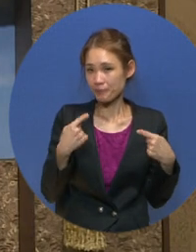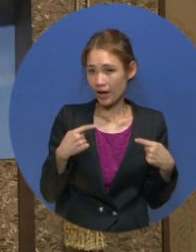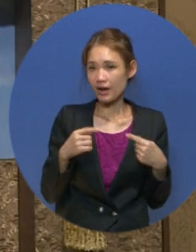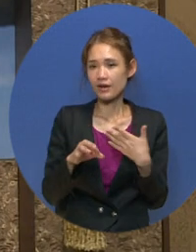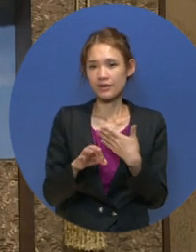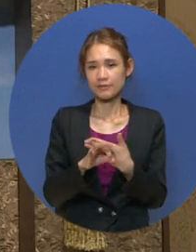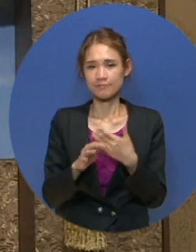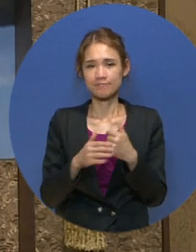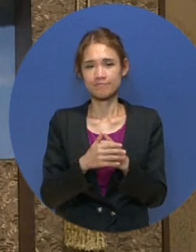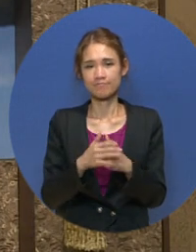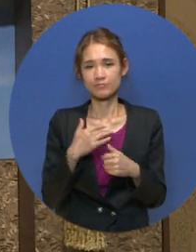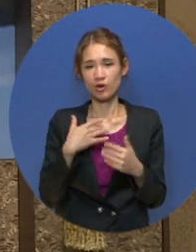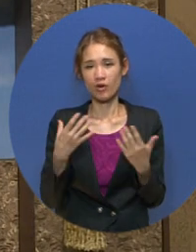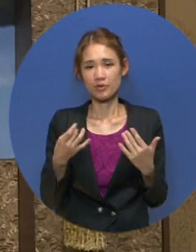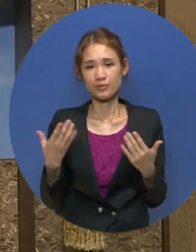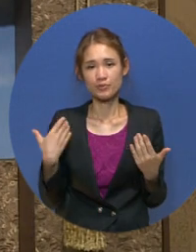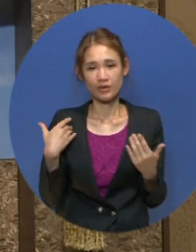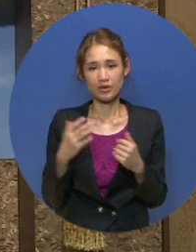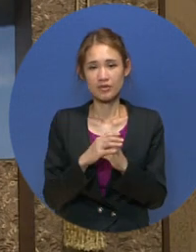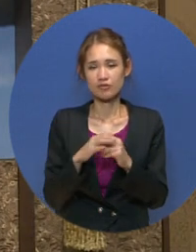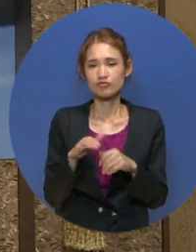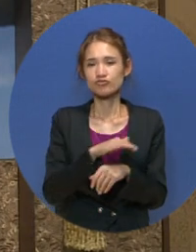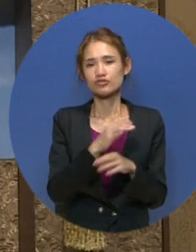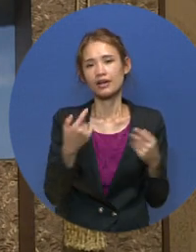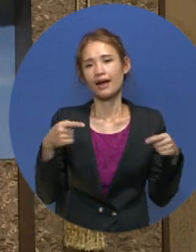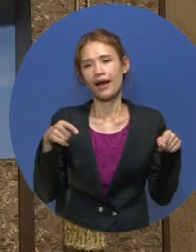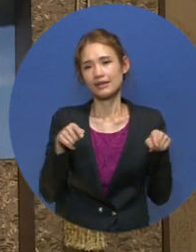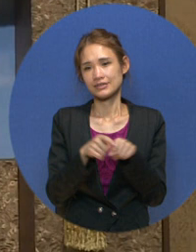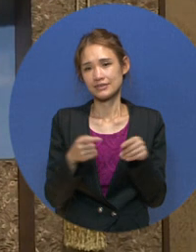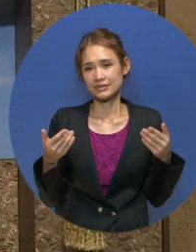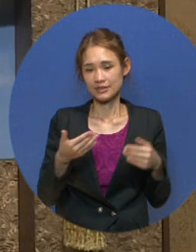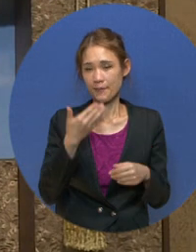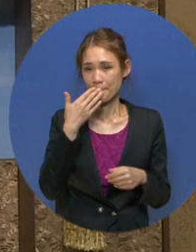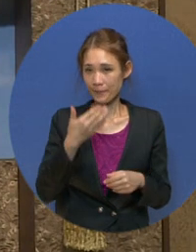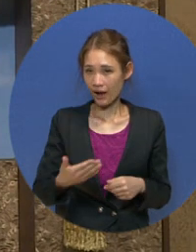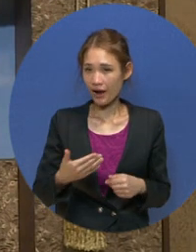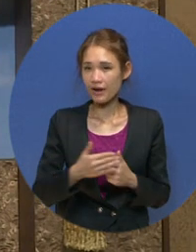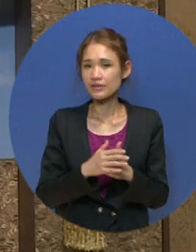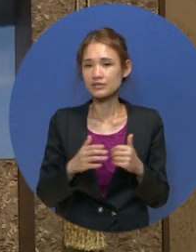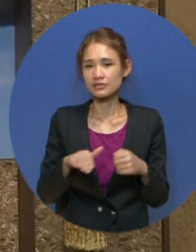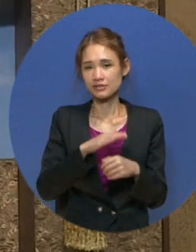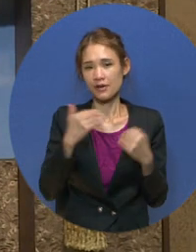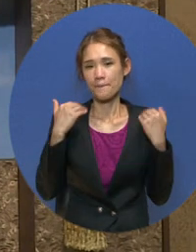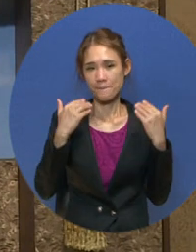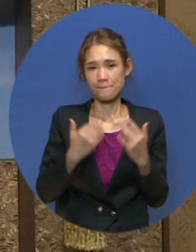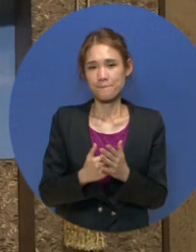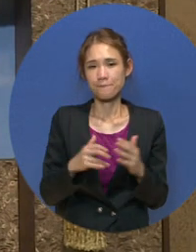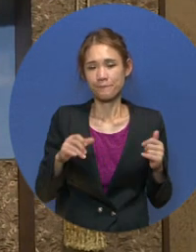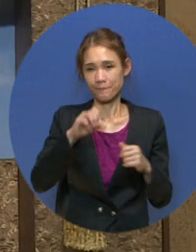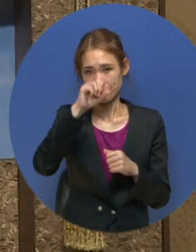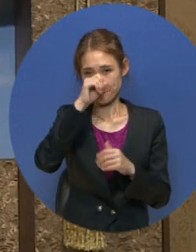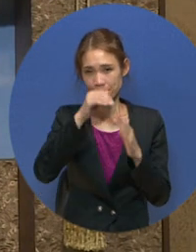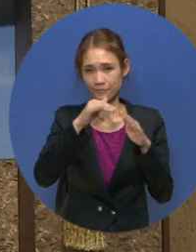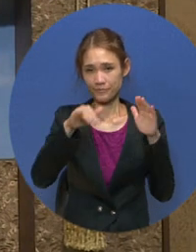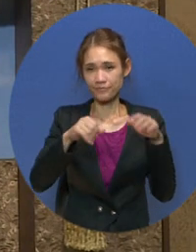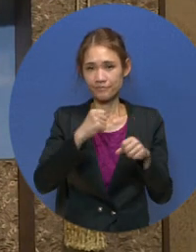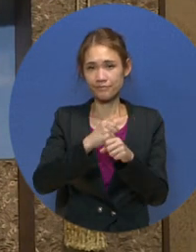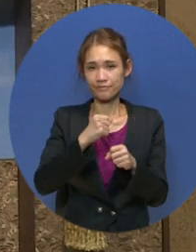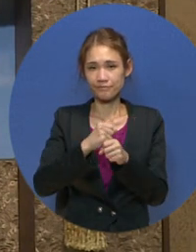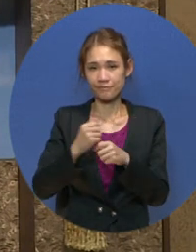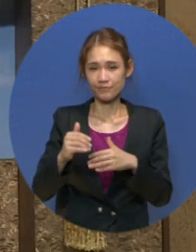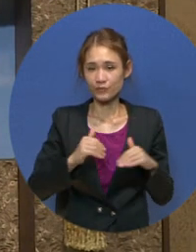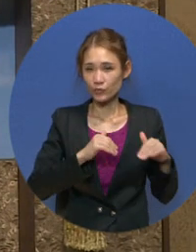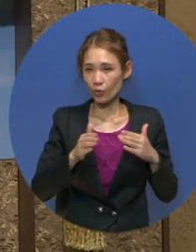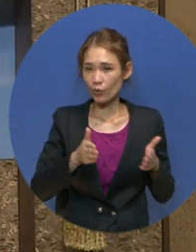동참하신다면 이건 저의 일이 아니라 이제 우리의 일이 되는 거죠. 그래서 발달장애인들과 함께 이런 좋은 이웃들이 만들어지는